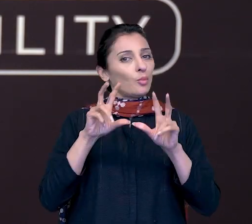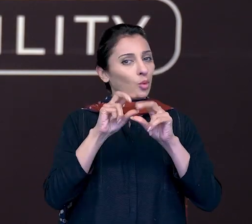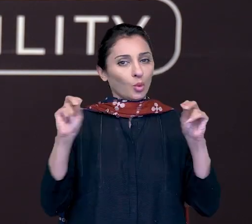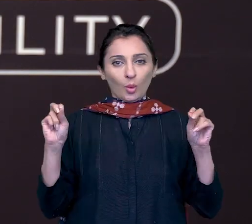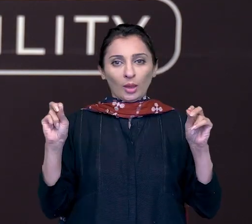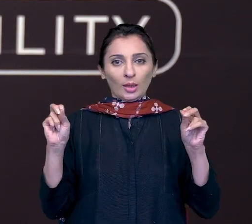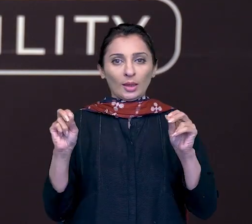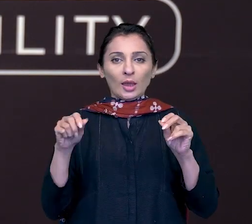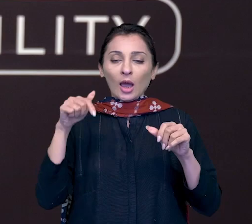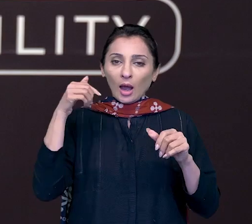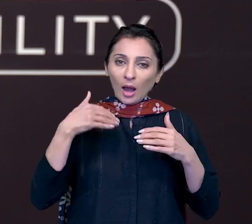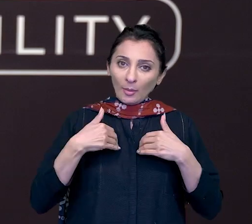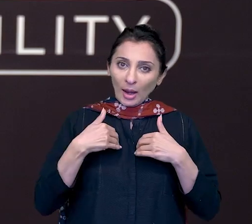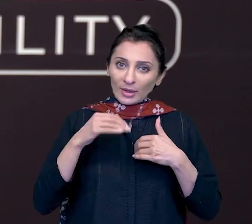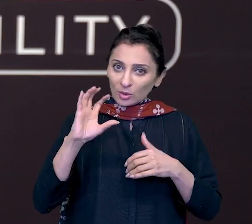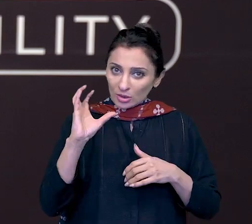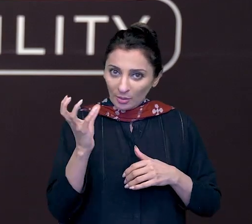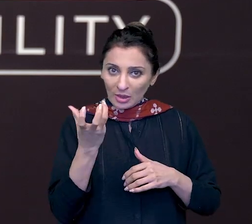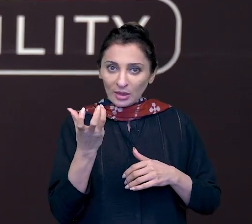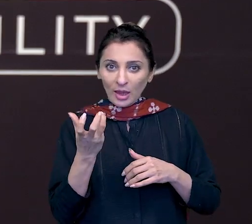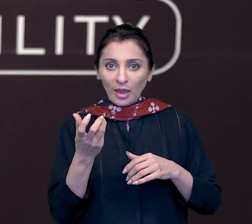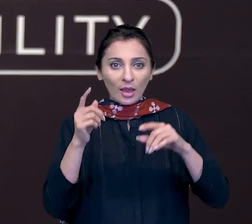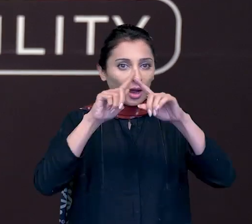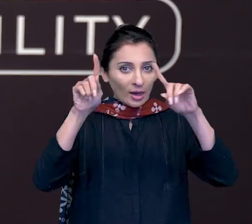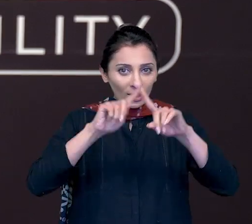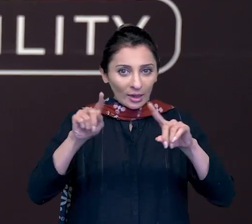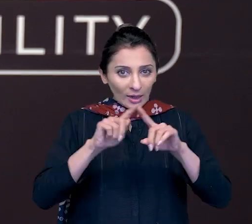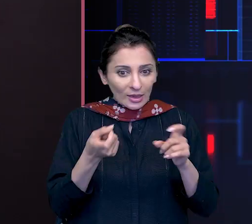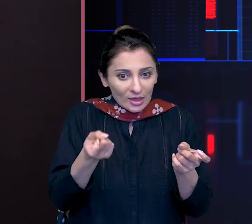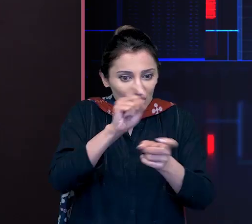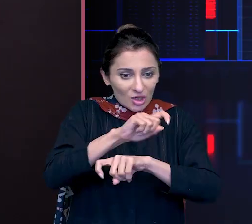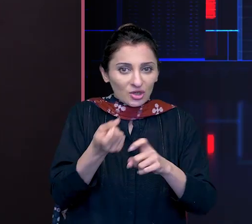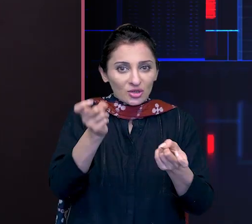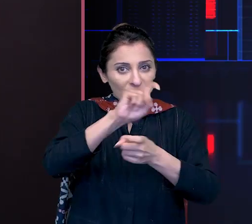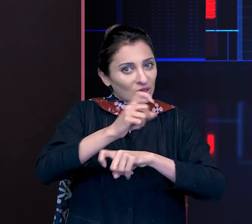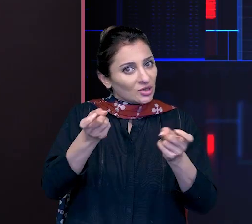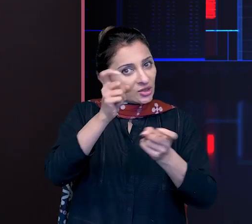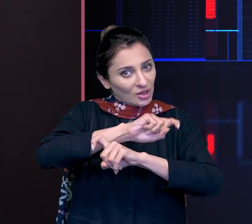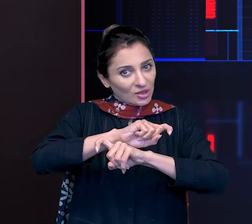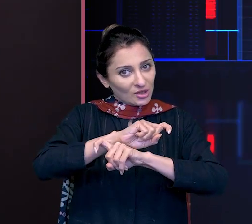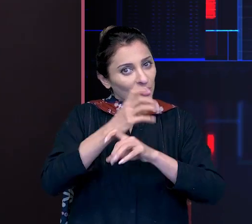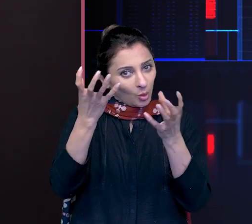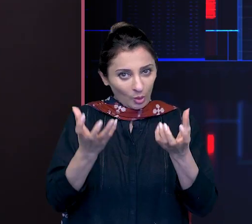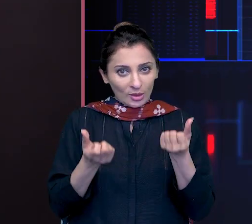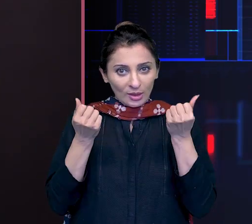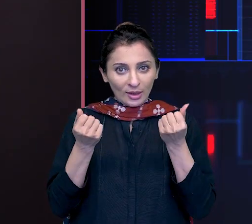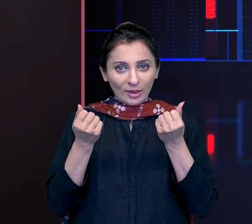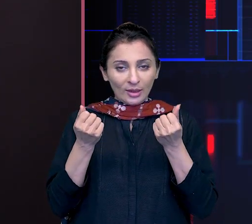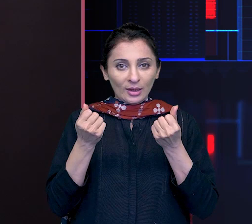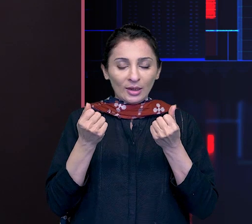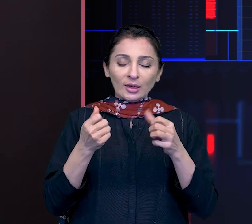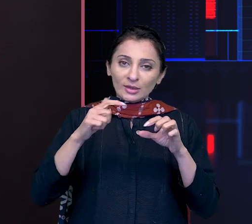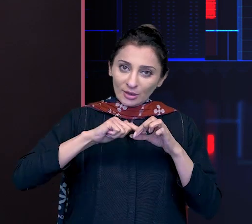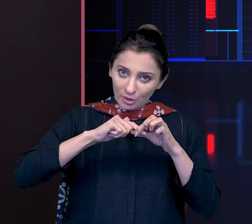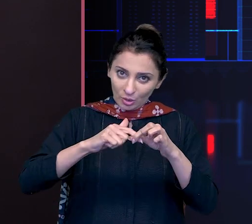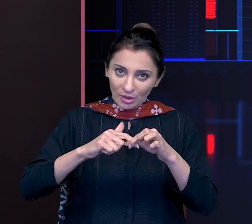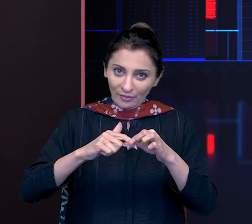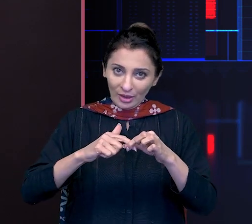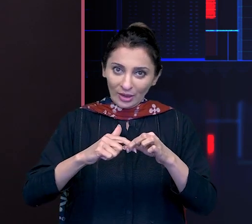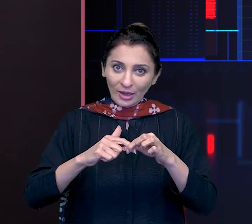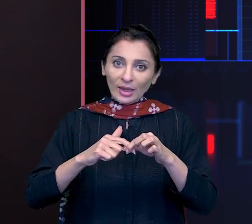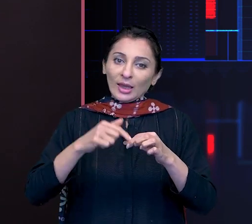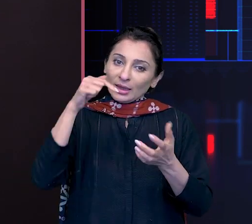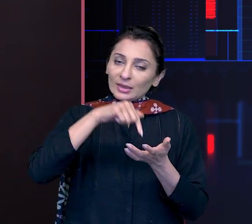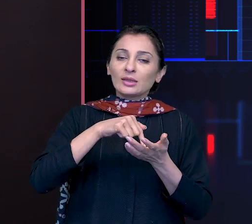जो ज़मीन है वो मुसलसल डिफरेंट चेंजेस से गुज़रती रहती है। इस सवाल का एविडेंस की बेसिस पे कोई ऐसा जवाब ढूंढना